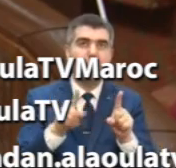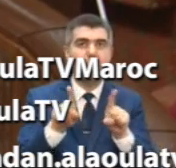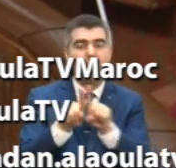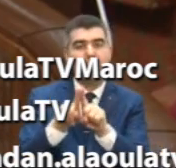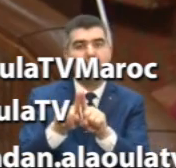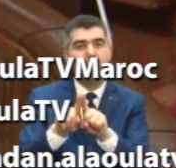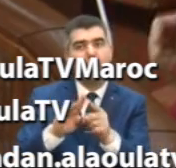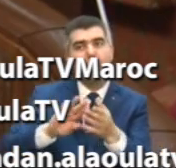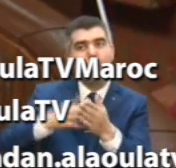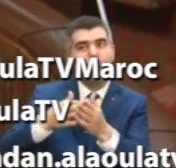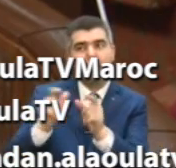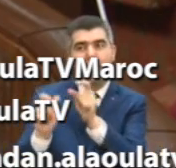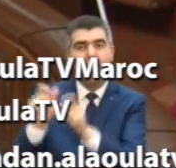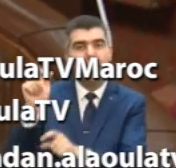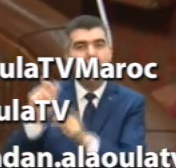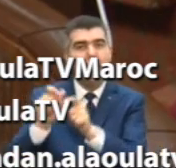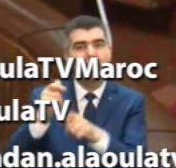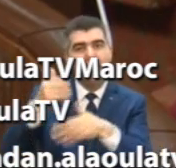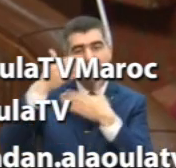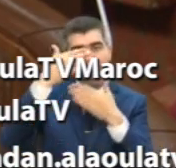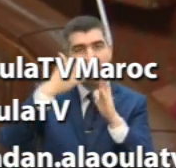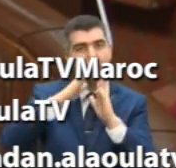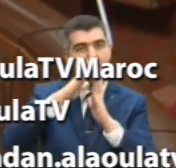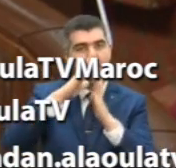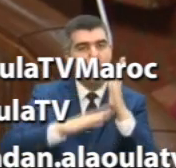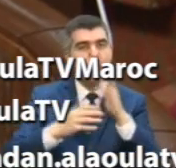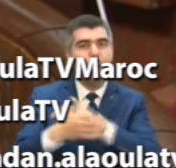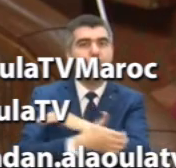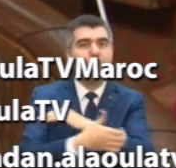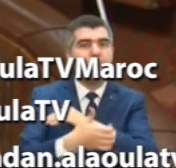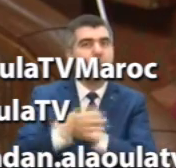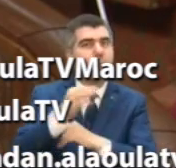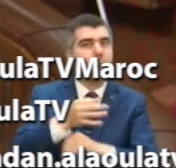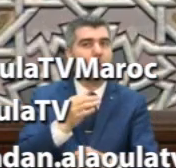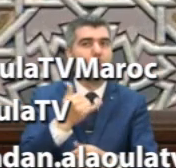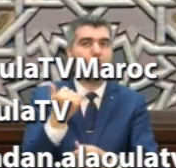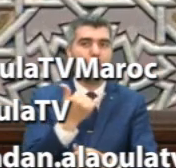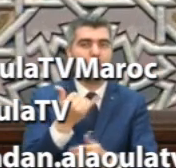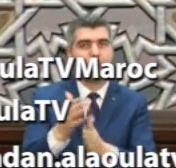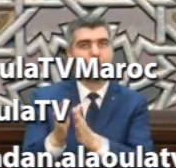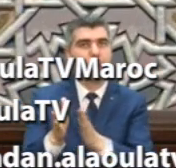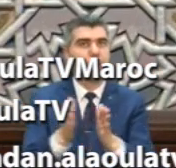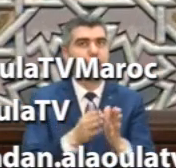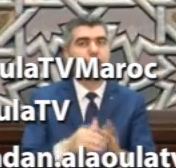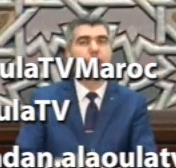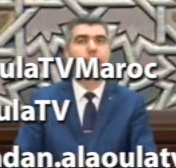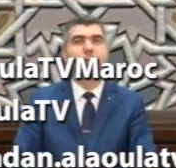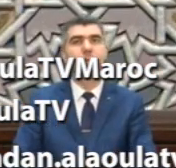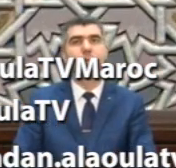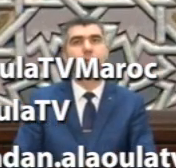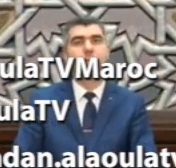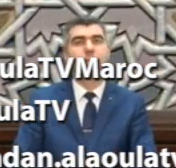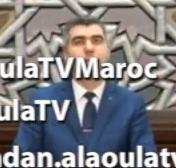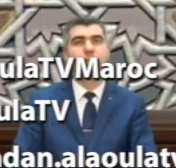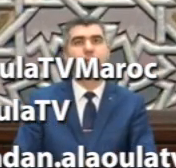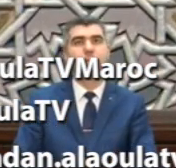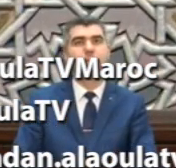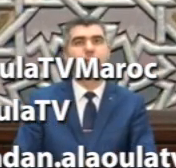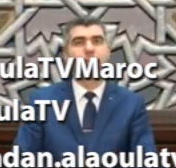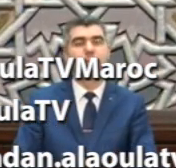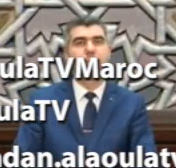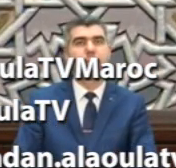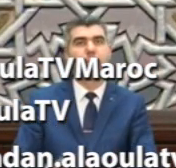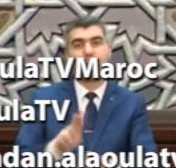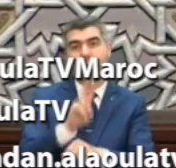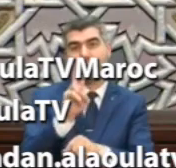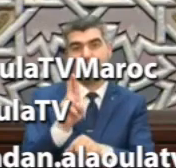اللائق لجميع المغاربه وخاصه الفئات الهشه منهم. شكرا. شكرا شكرا. اذا نمر